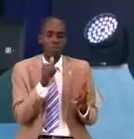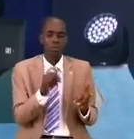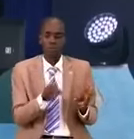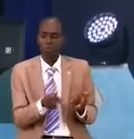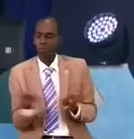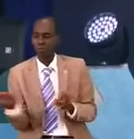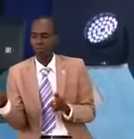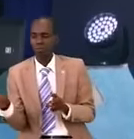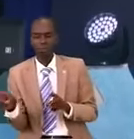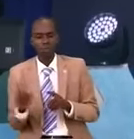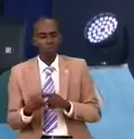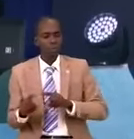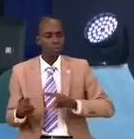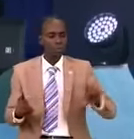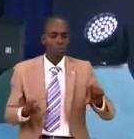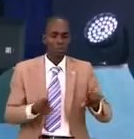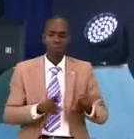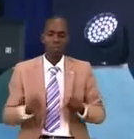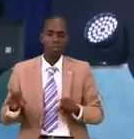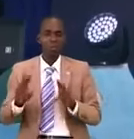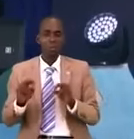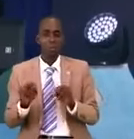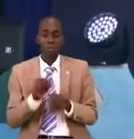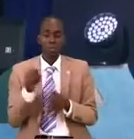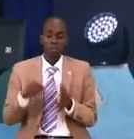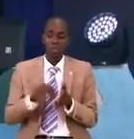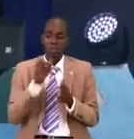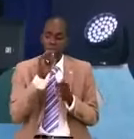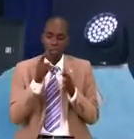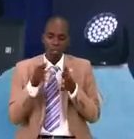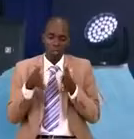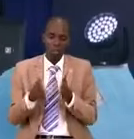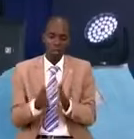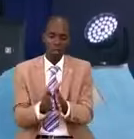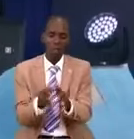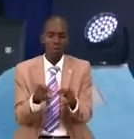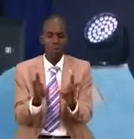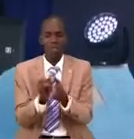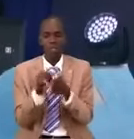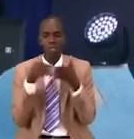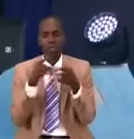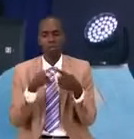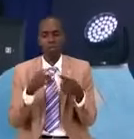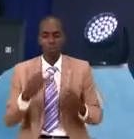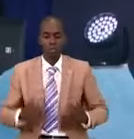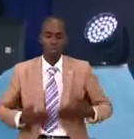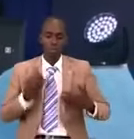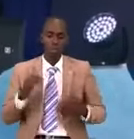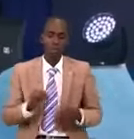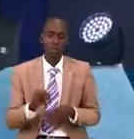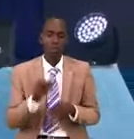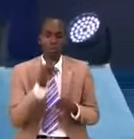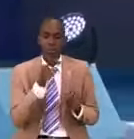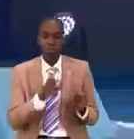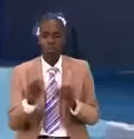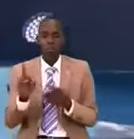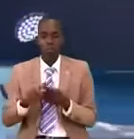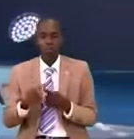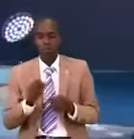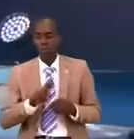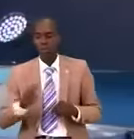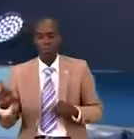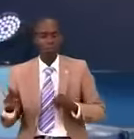il ne tournait à gauche il ne tournait à gauche voici la voie du Seigneur et détenez